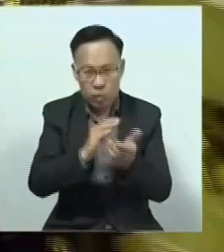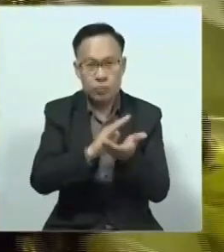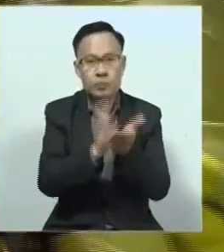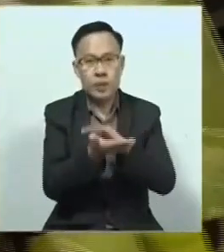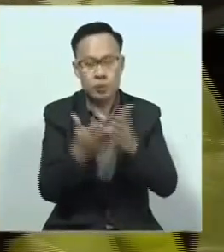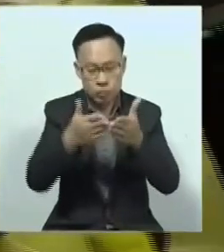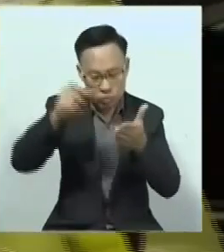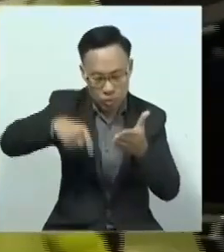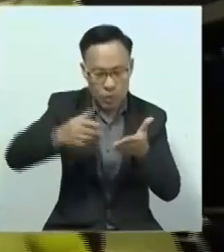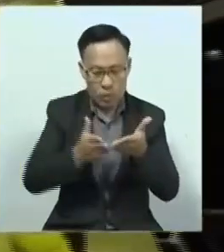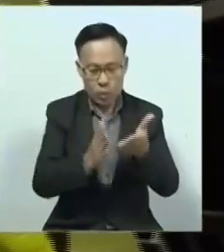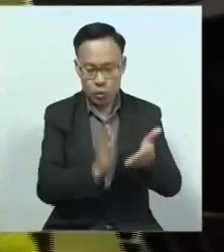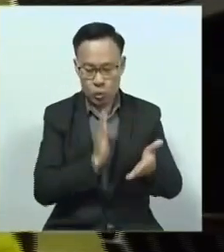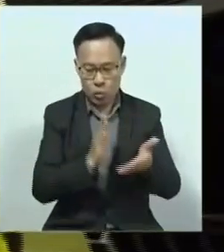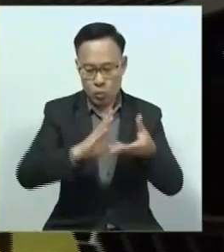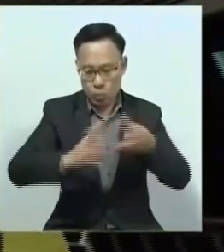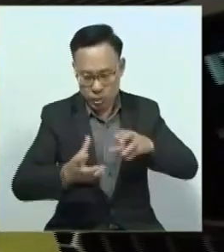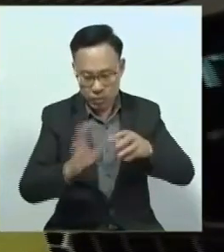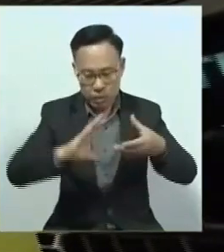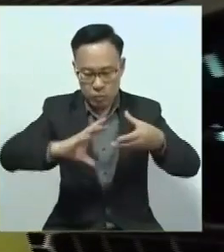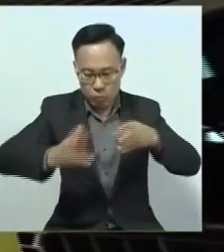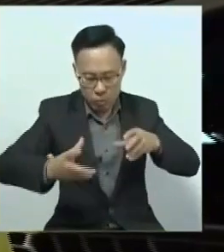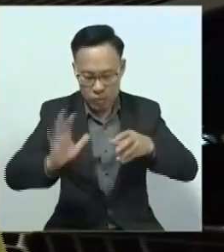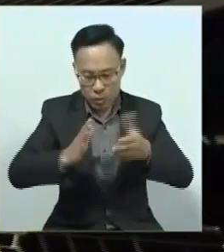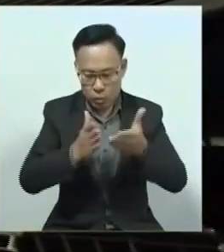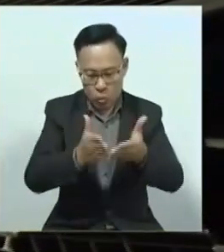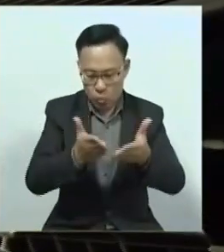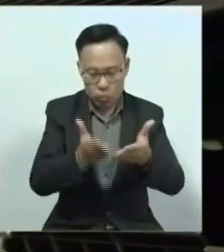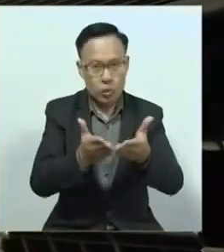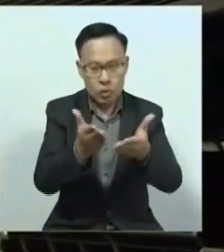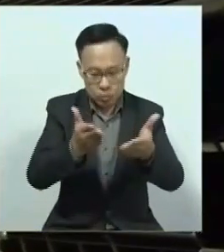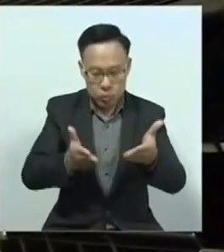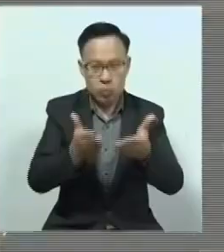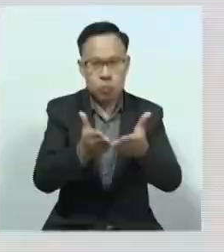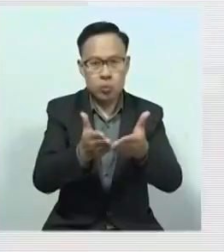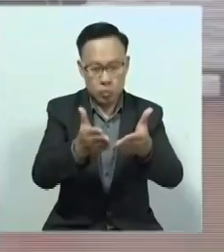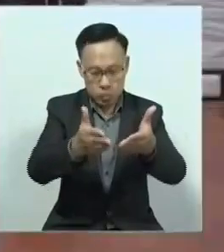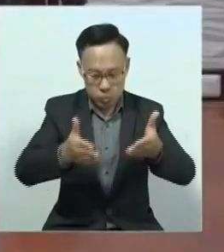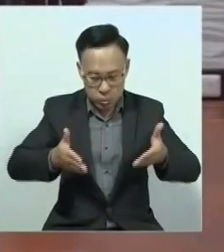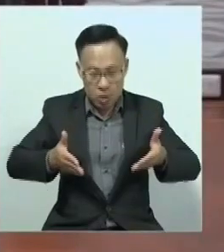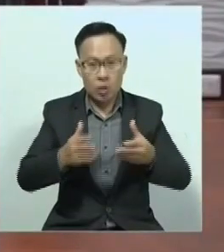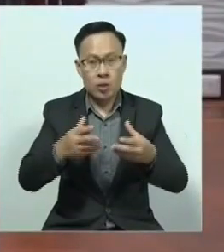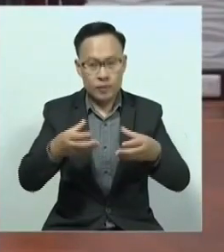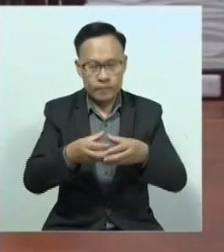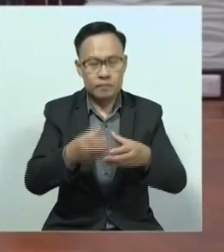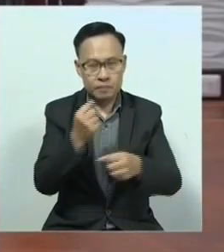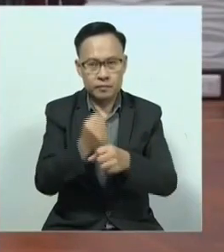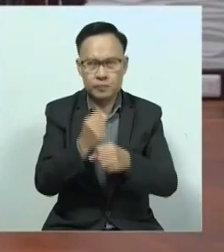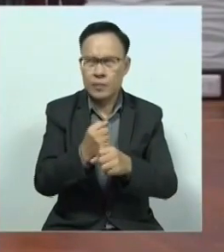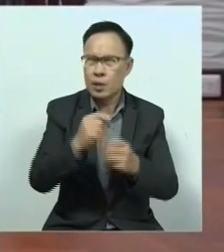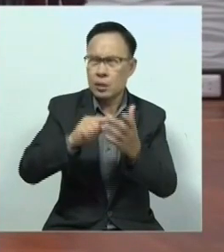ร็จปุ๊บถ้าจำไม่ผิดประมาณผมกรมเนื้อกรเนี่ยให้เราทำตั้งแ